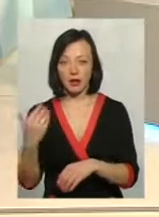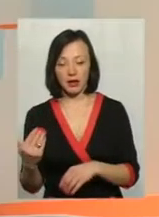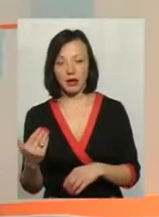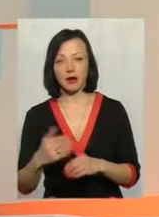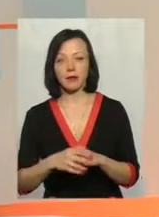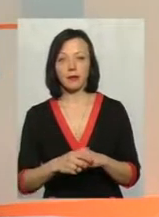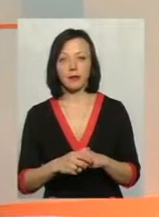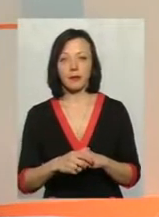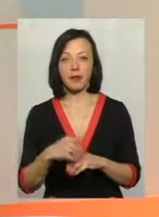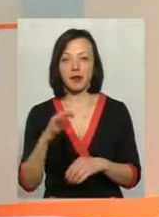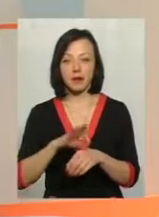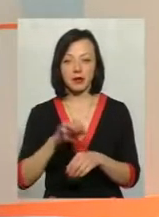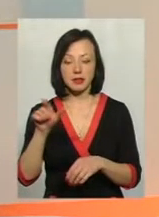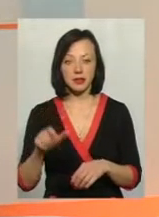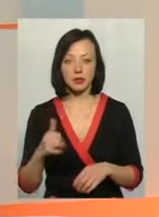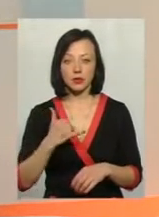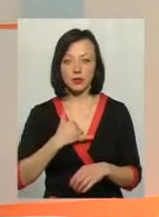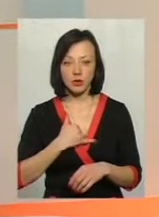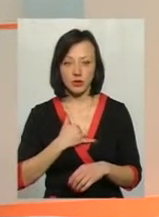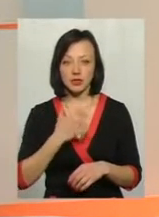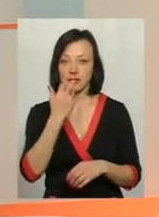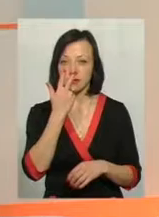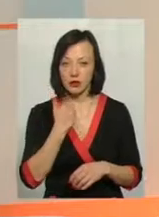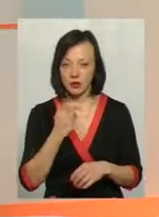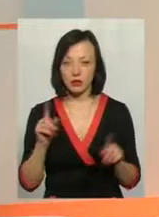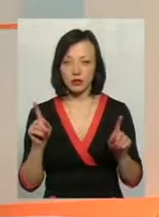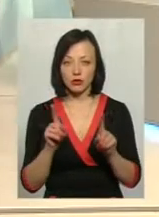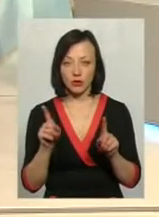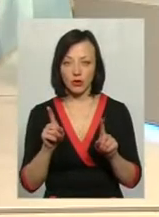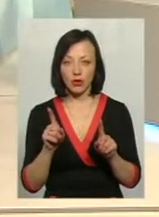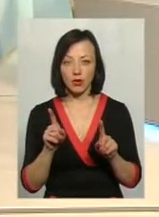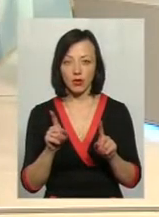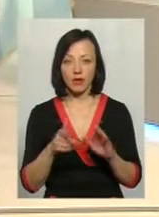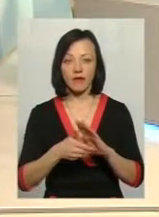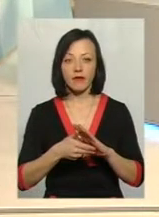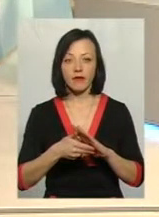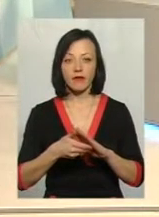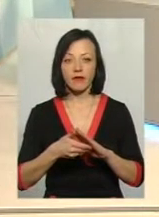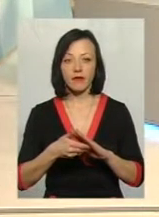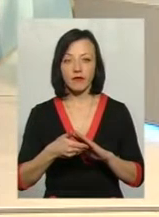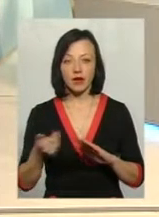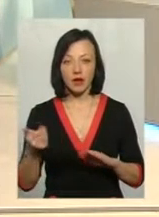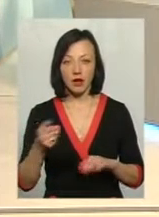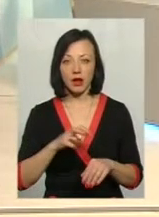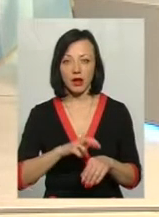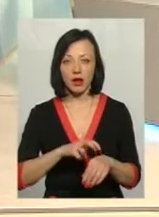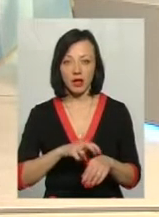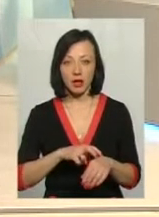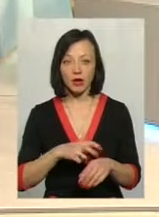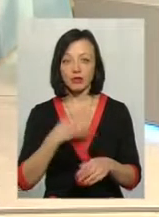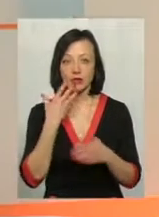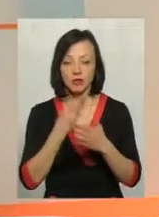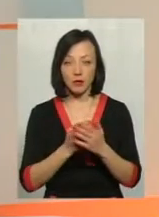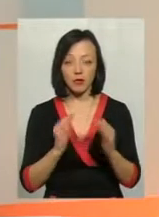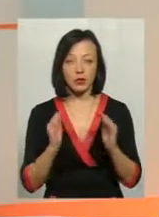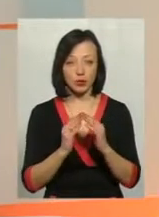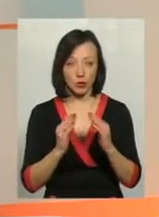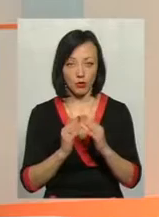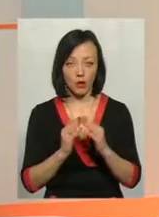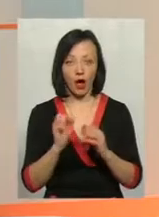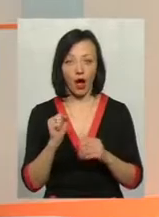сторони, пацієнти в нас звикли, що вони викликають лікаря первинки до себе, до хати. А